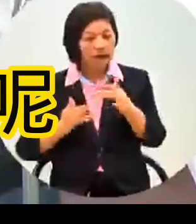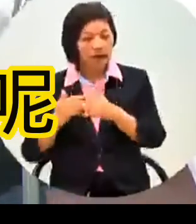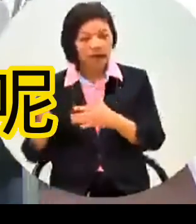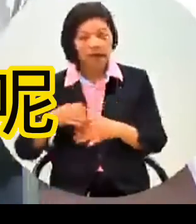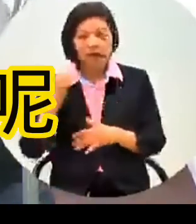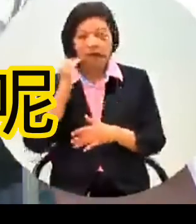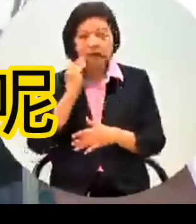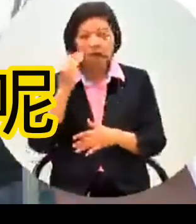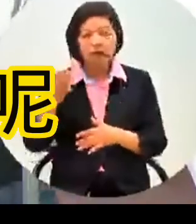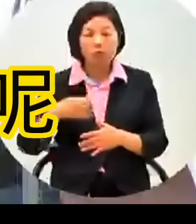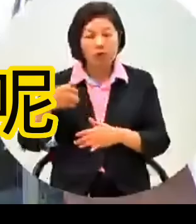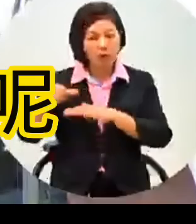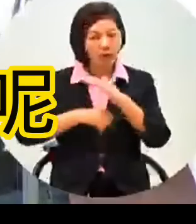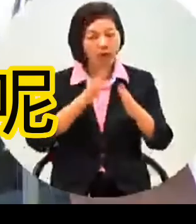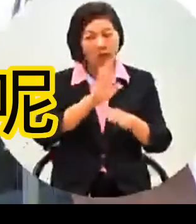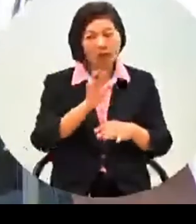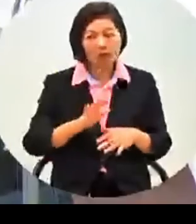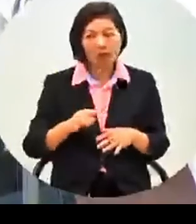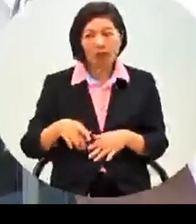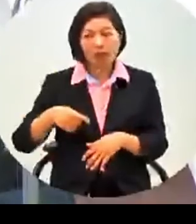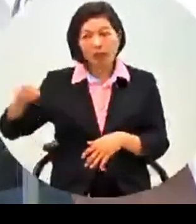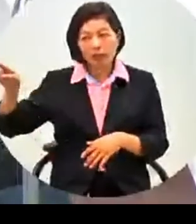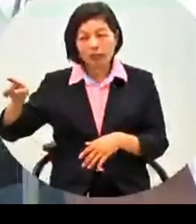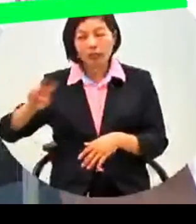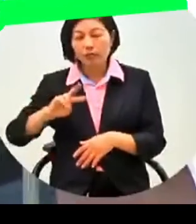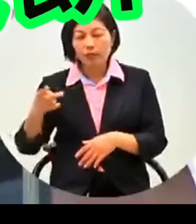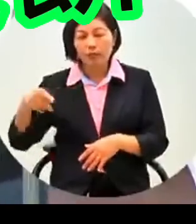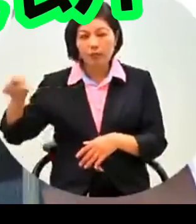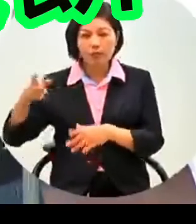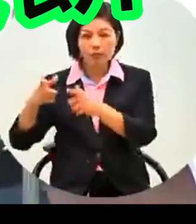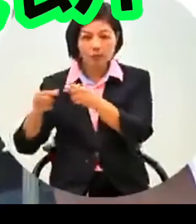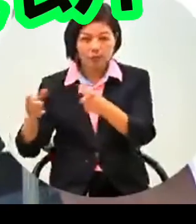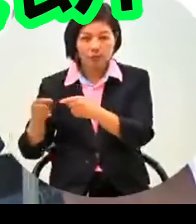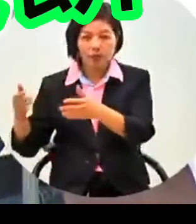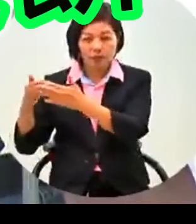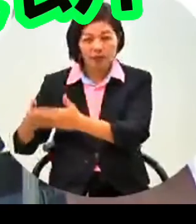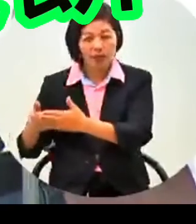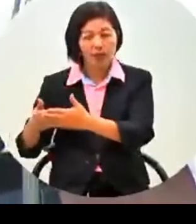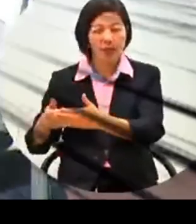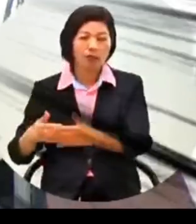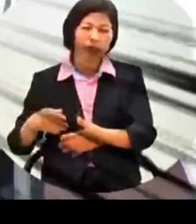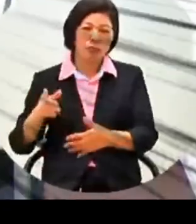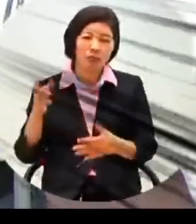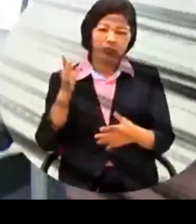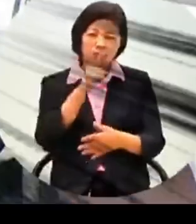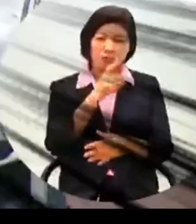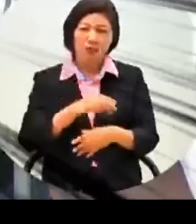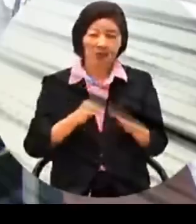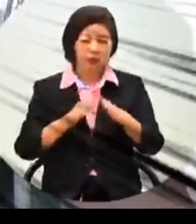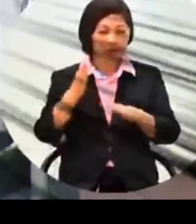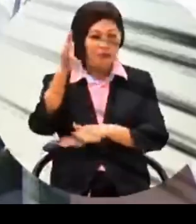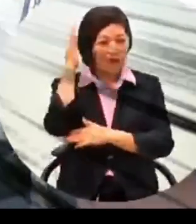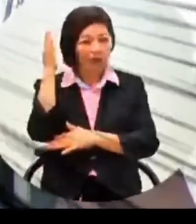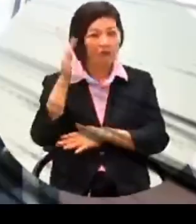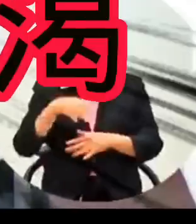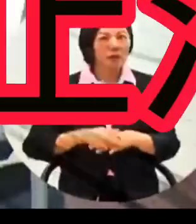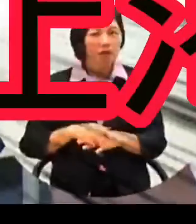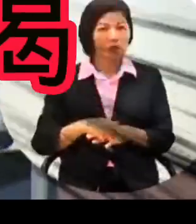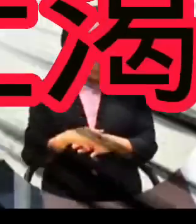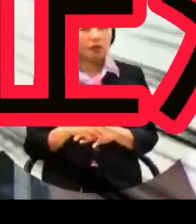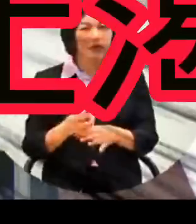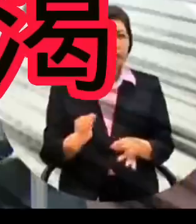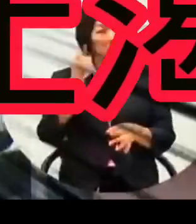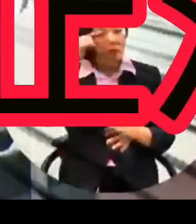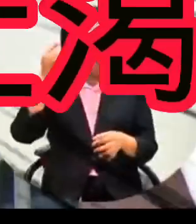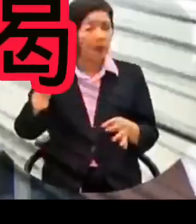来，跑到日本跟南京去设厂呢？市长，市政不要画大饼，不要画饼充饥，让市